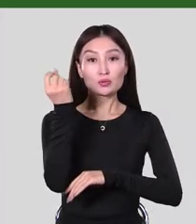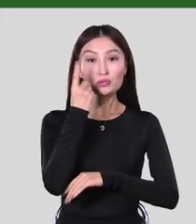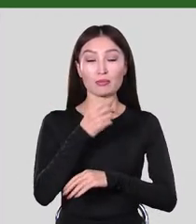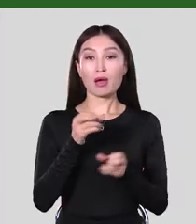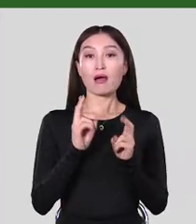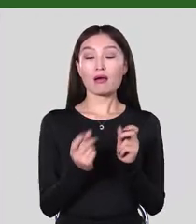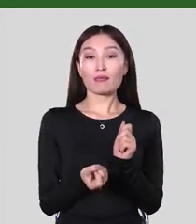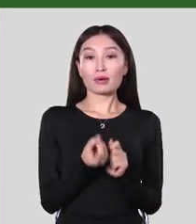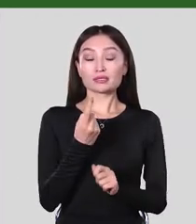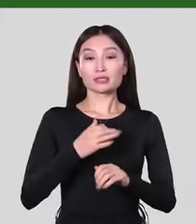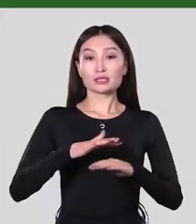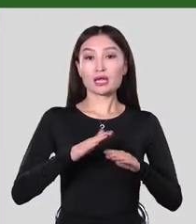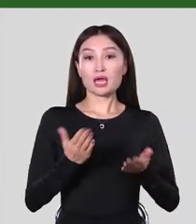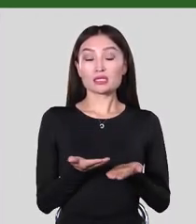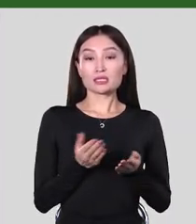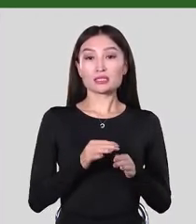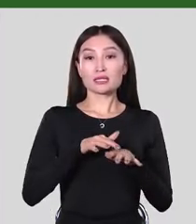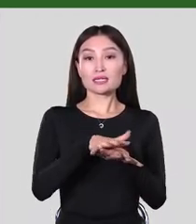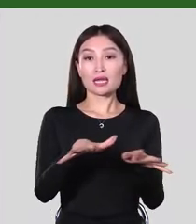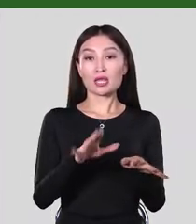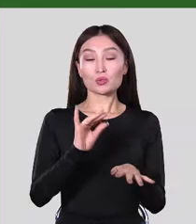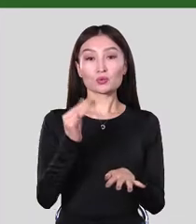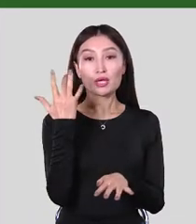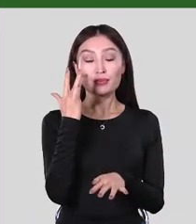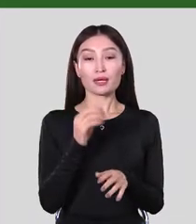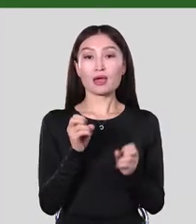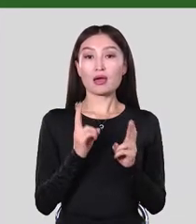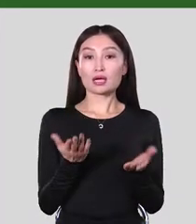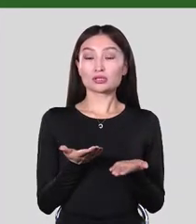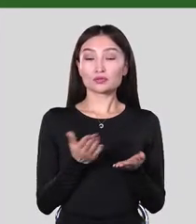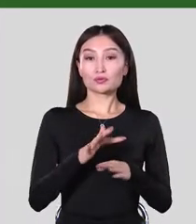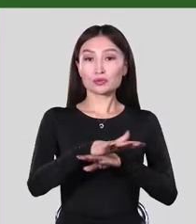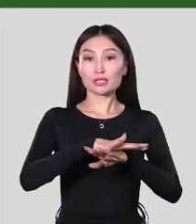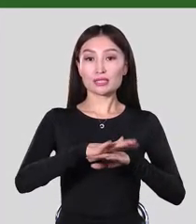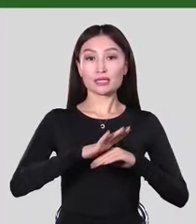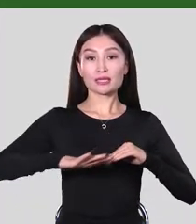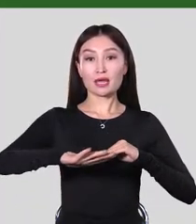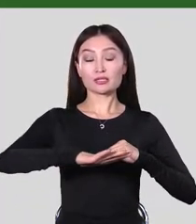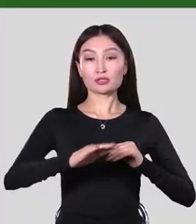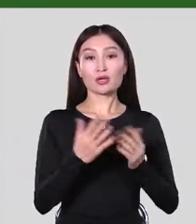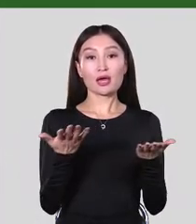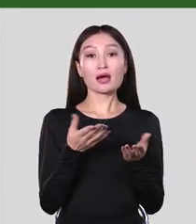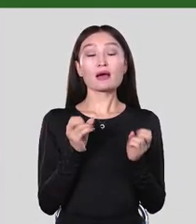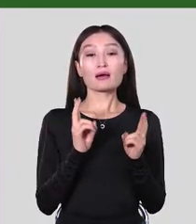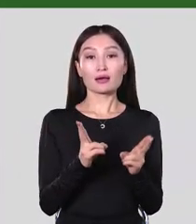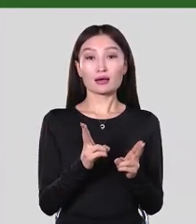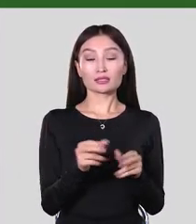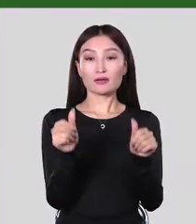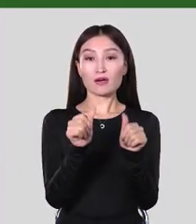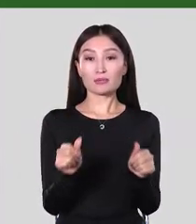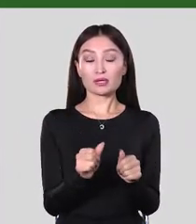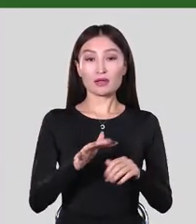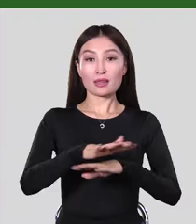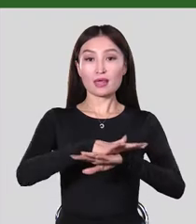как происходило заселение Южной Америки, как размещается население на территории и каким образом